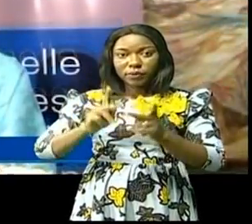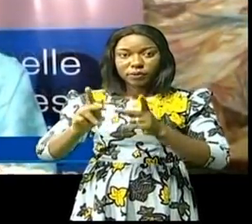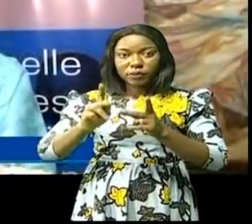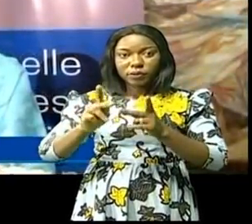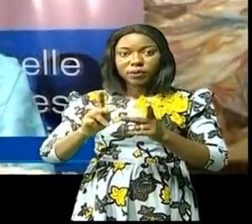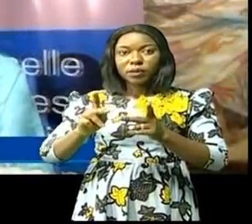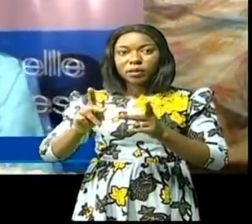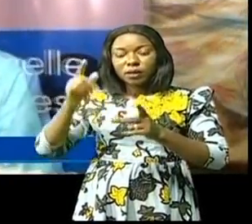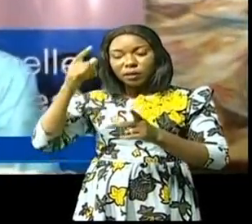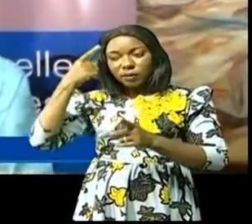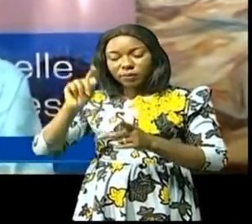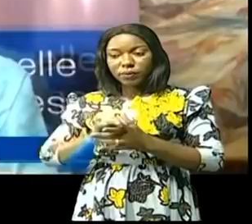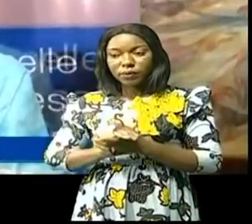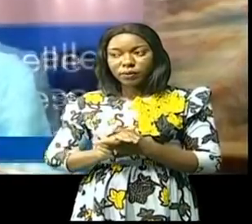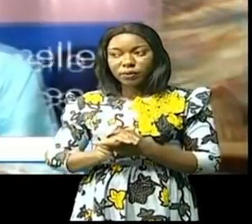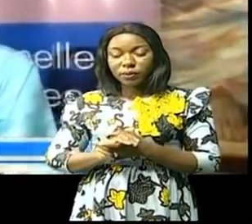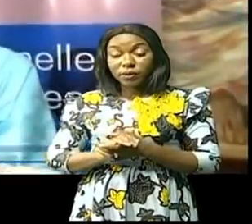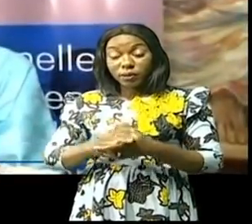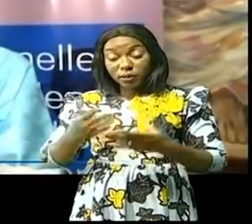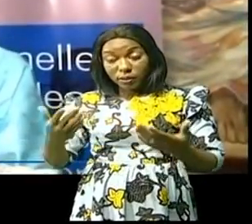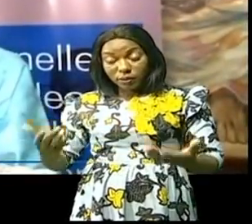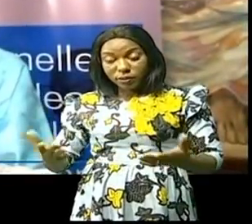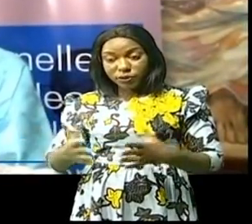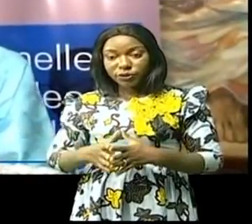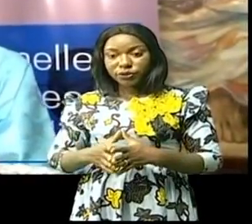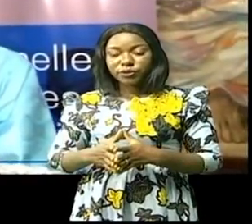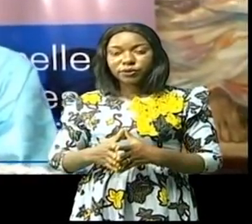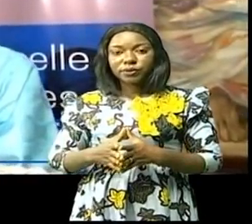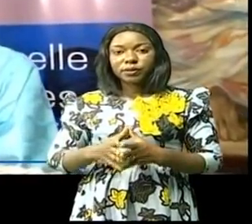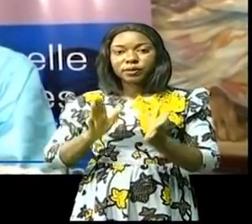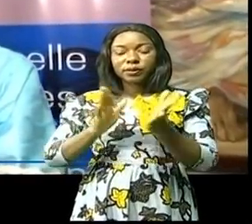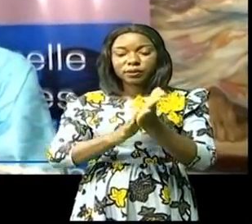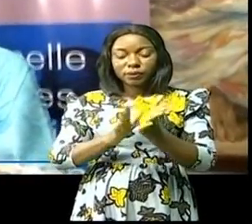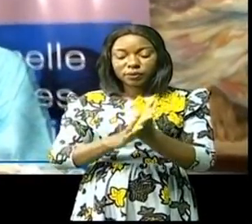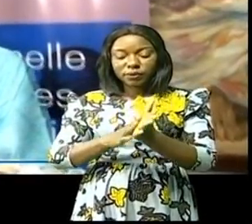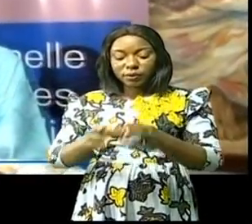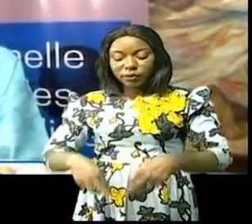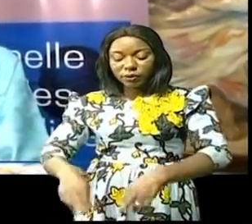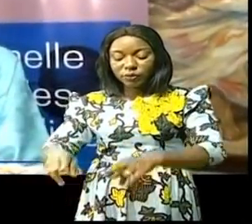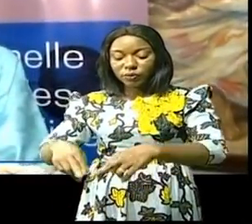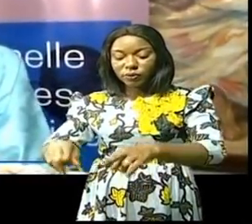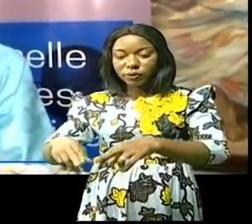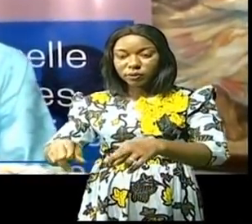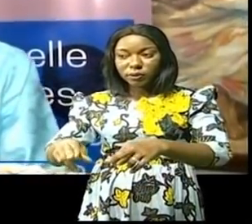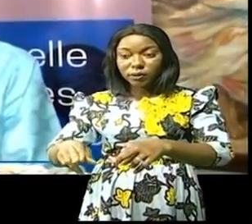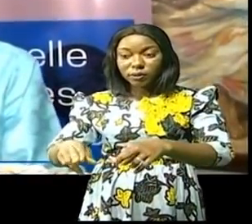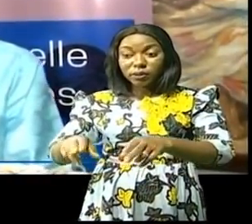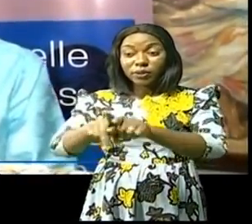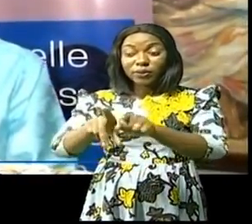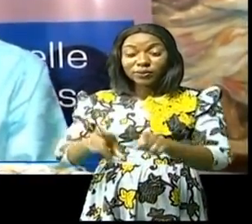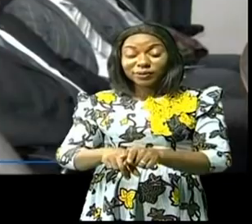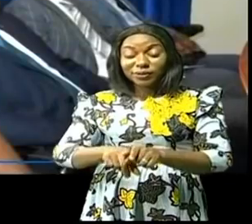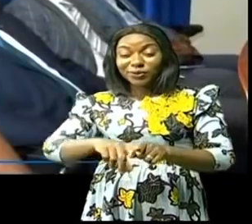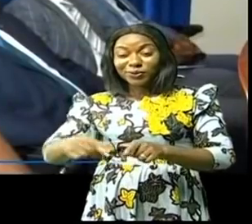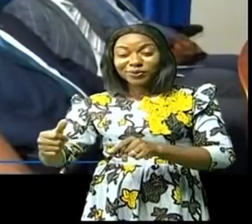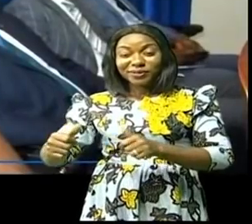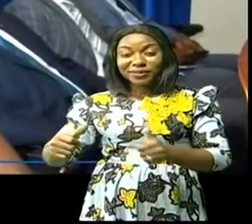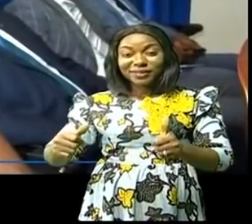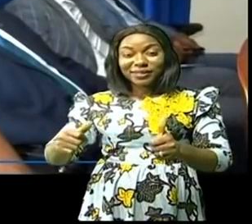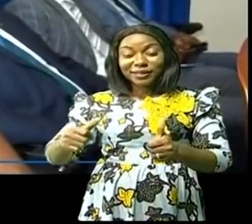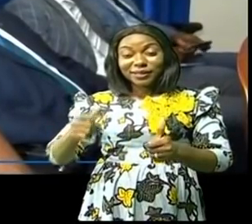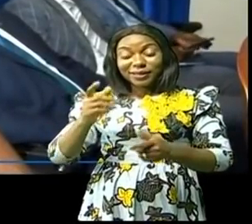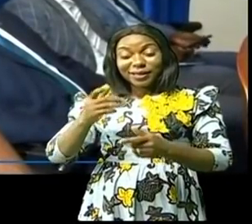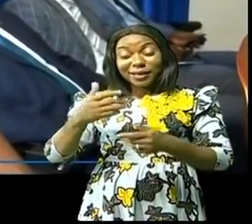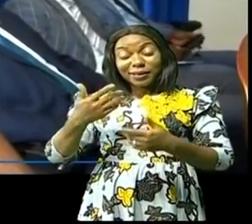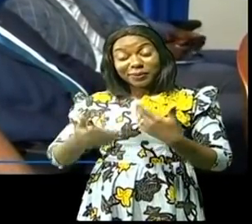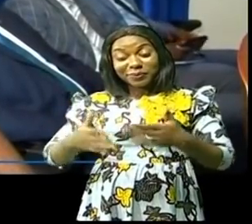impactées, de mettre en place de construction des écoles, des routes, le forage d'eau potable. Au cours d'une